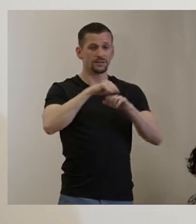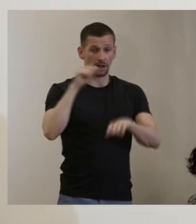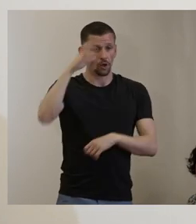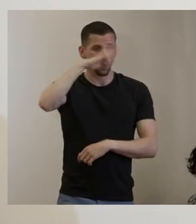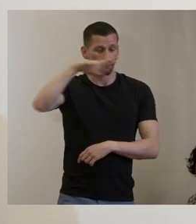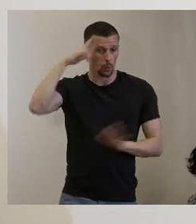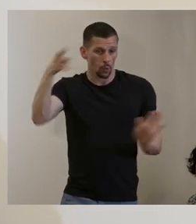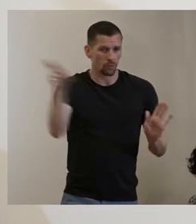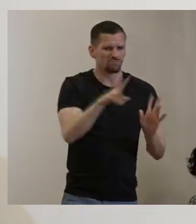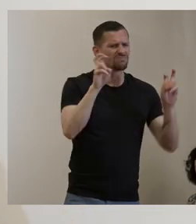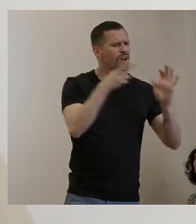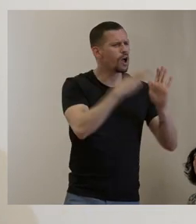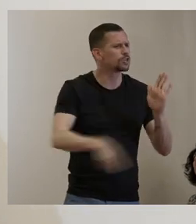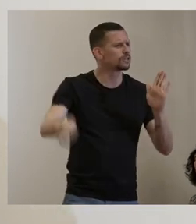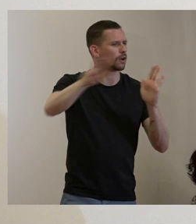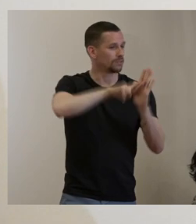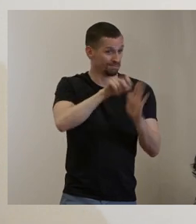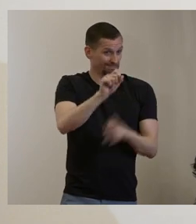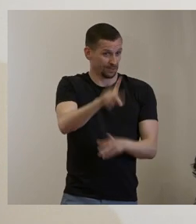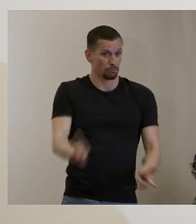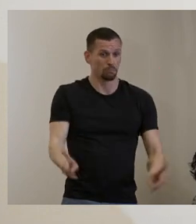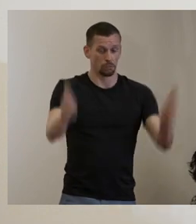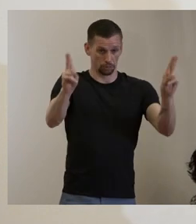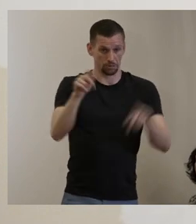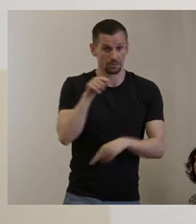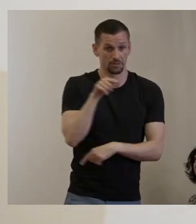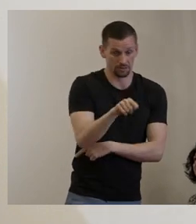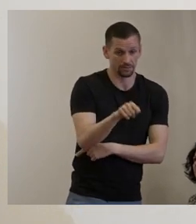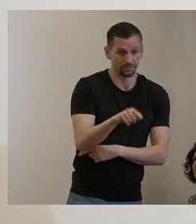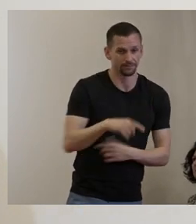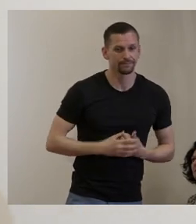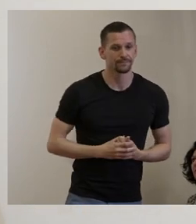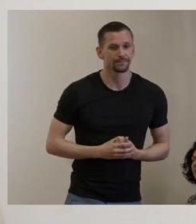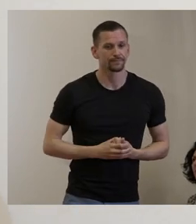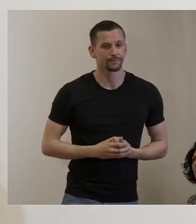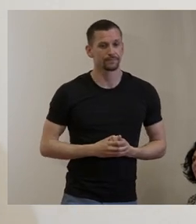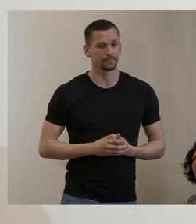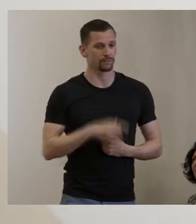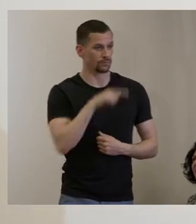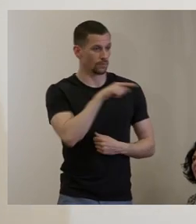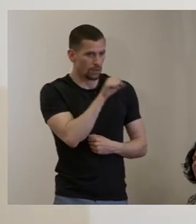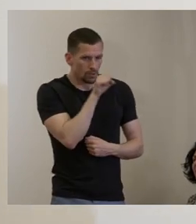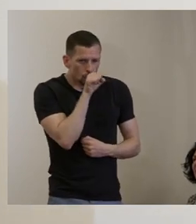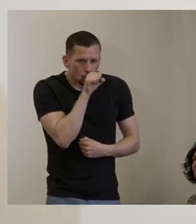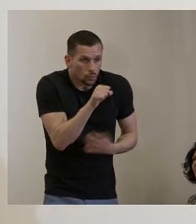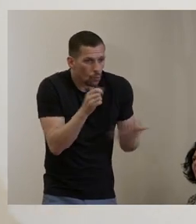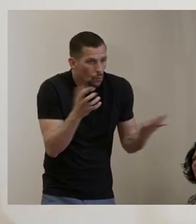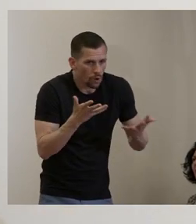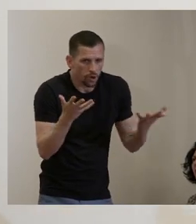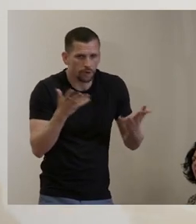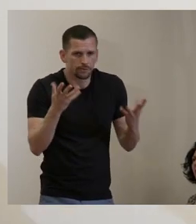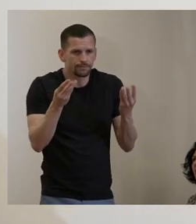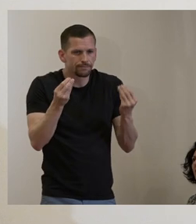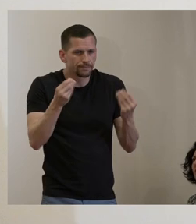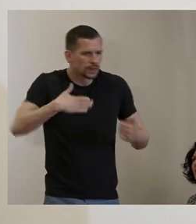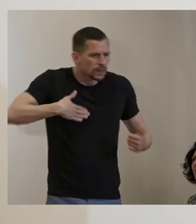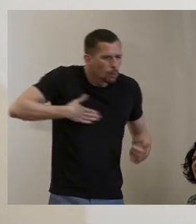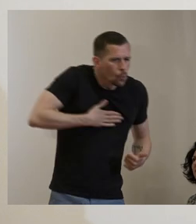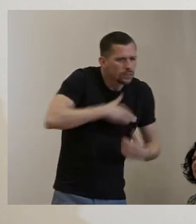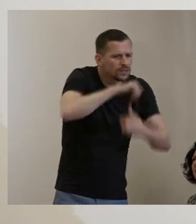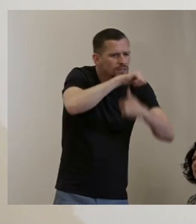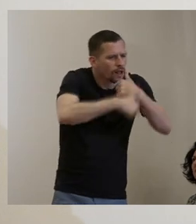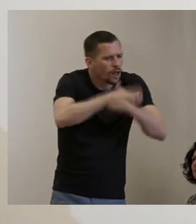disons mal vu, hein, puisqu'il a été très napoléonien. Et donc, il profite d'une ambassade d'artistes à Rio de Janeiro, au Brésil,